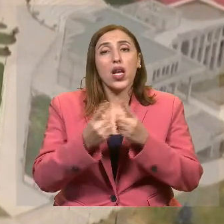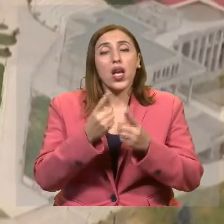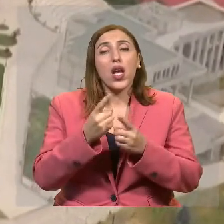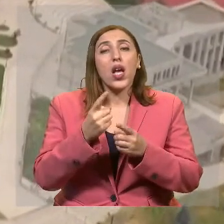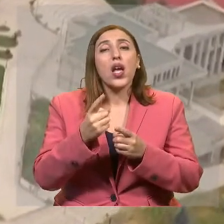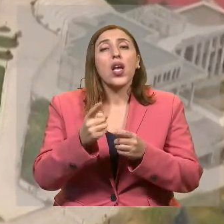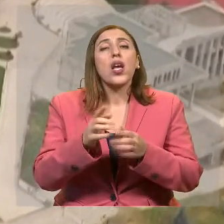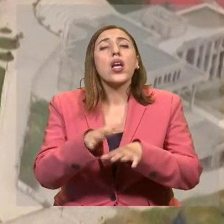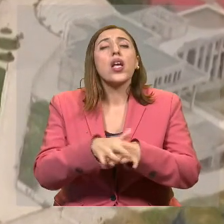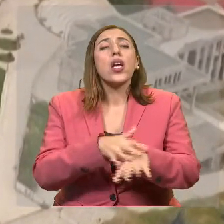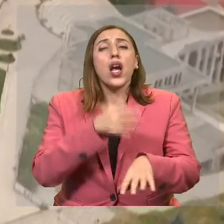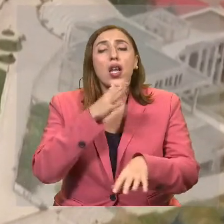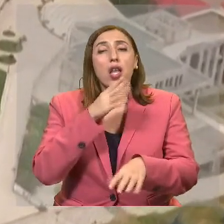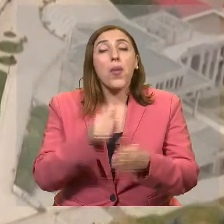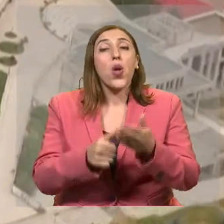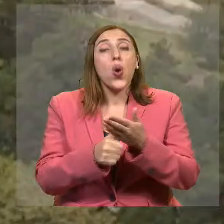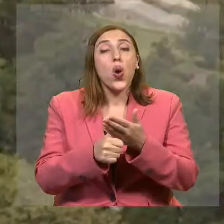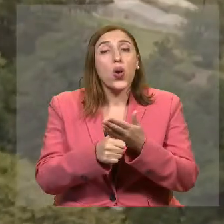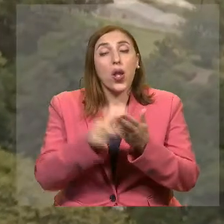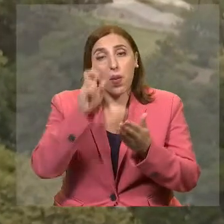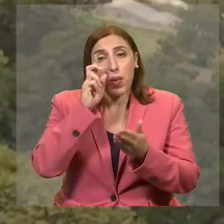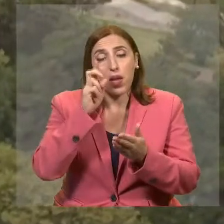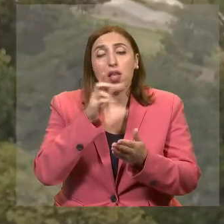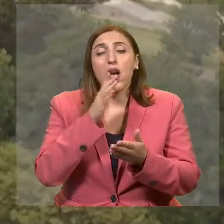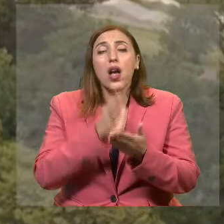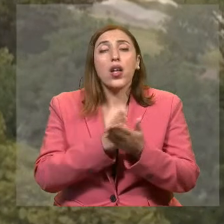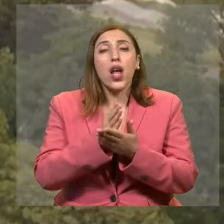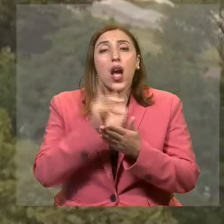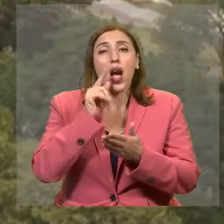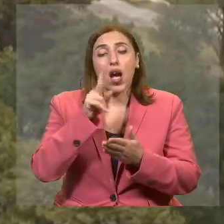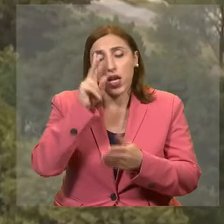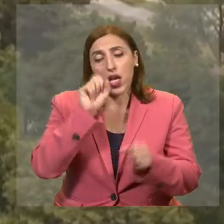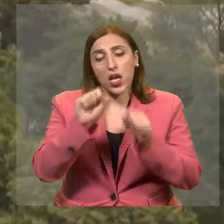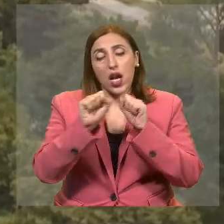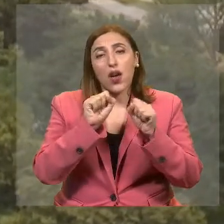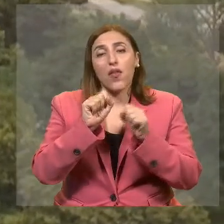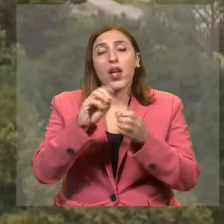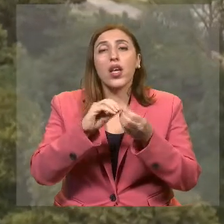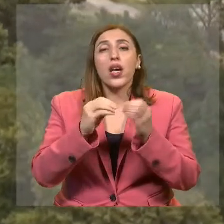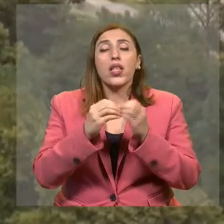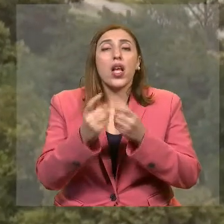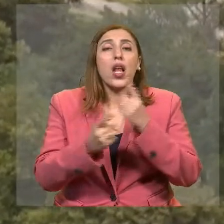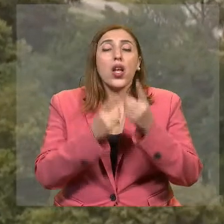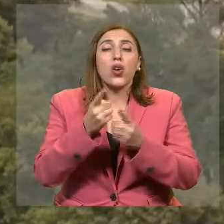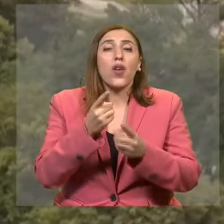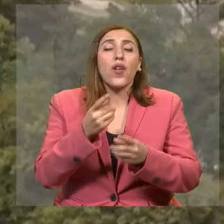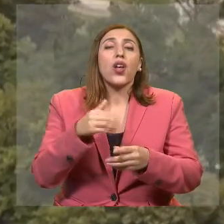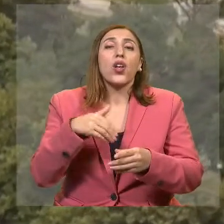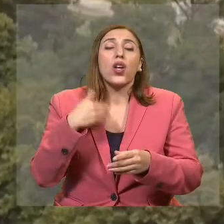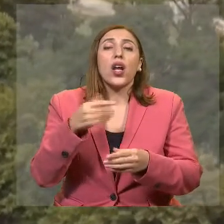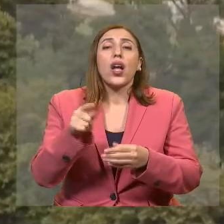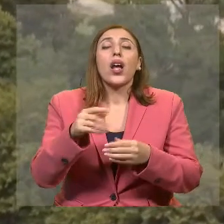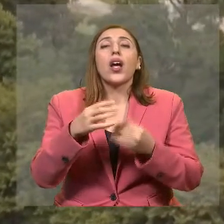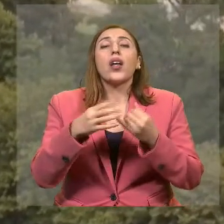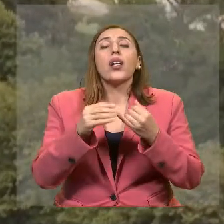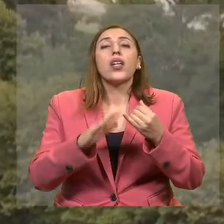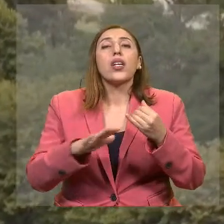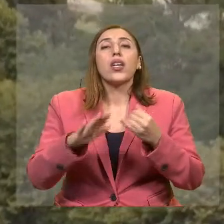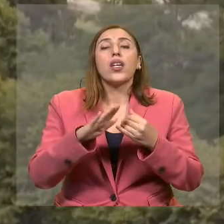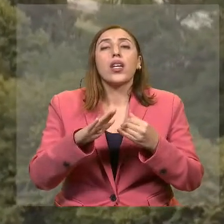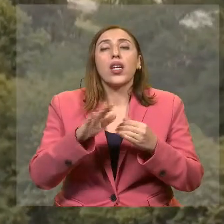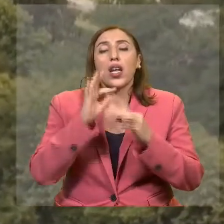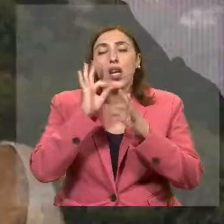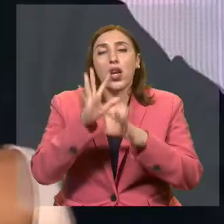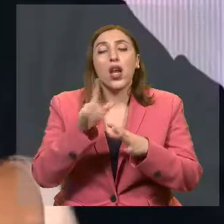միջնորդը հիշեցրեց՝ տարիներ շարունակ Հայաստանի իշխանությունները հրաժարվել են խնդիրը լուծել տարածքային զիջումների ճանապարհով, պնդելով,